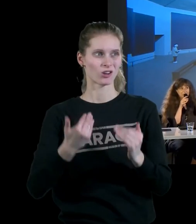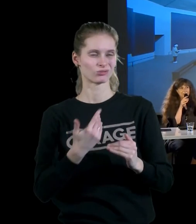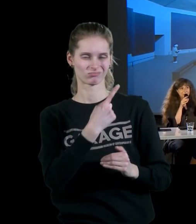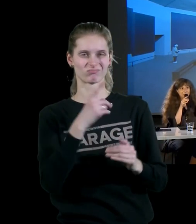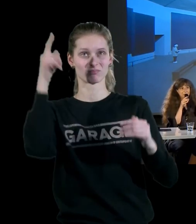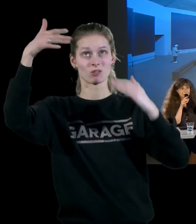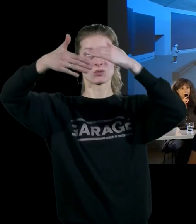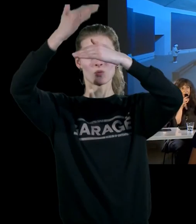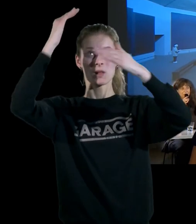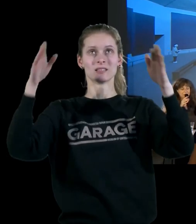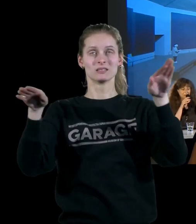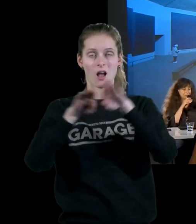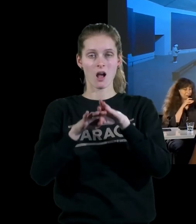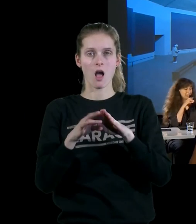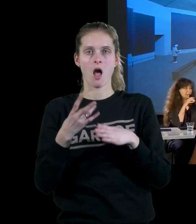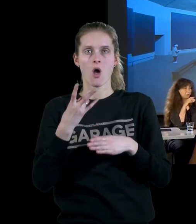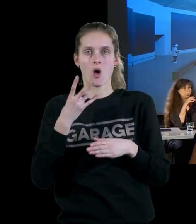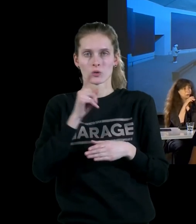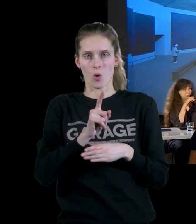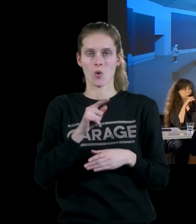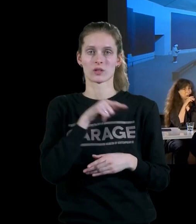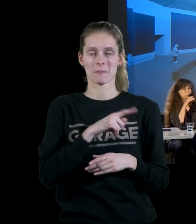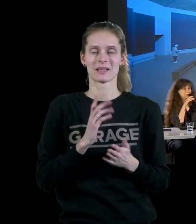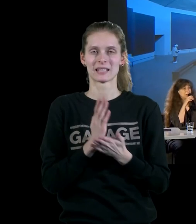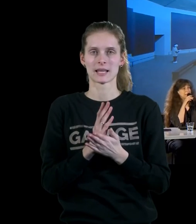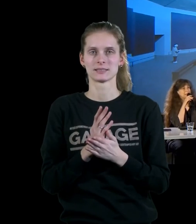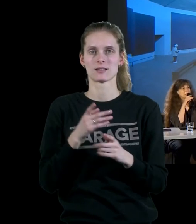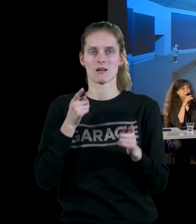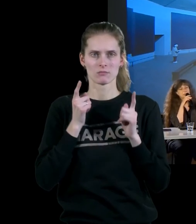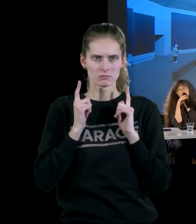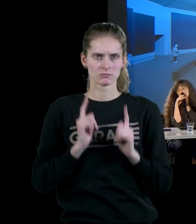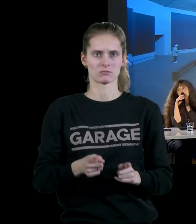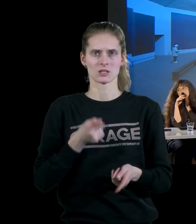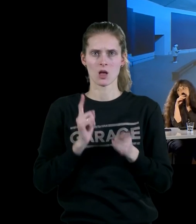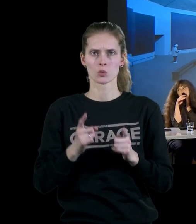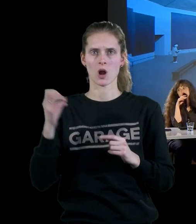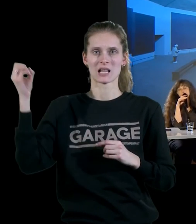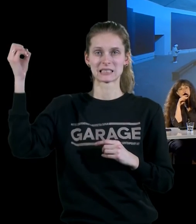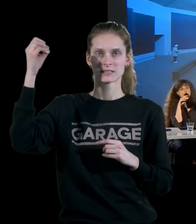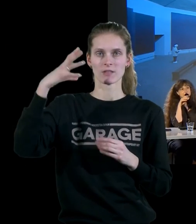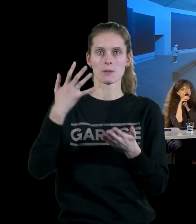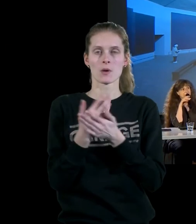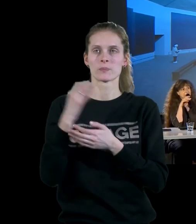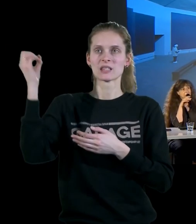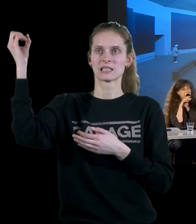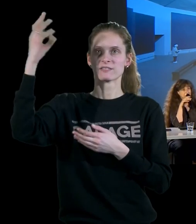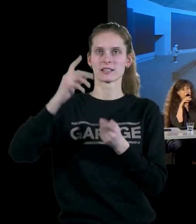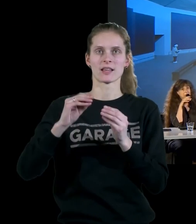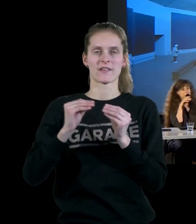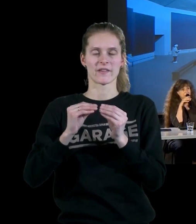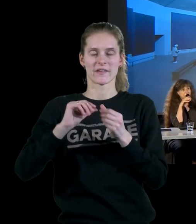есть естественный свет в сочетании с искусственным, по-моему. И это освещение все время меняется. Эти картины,